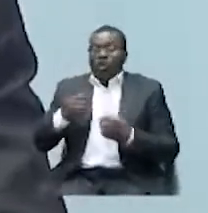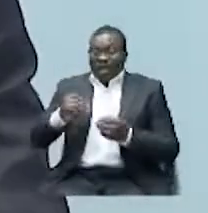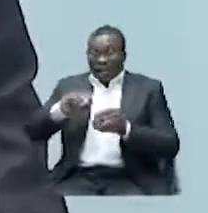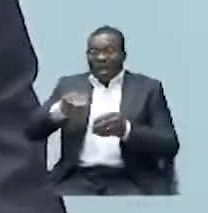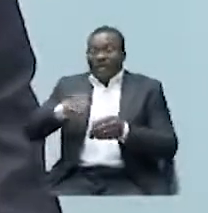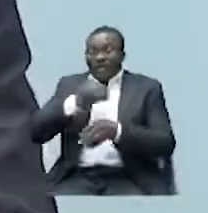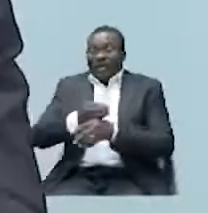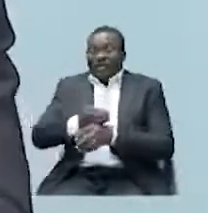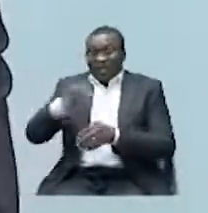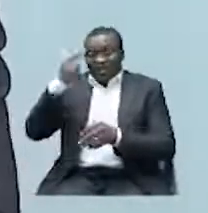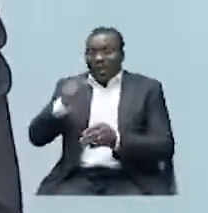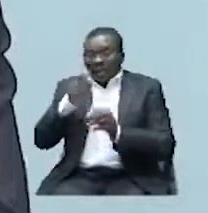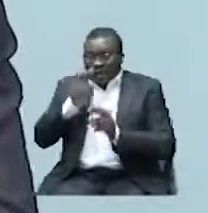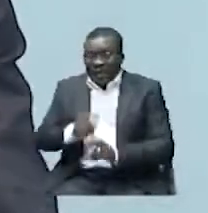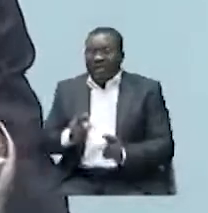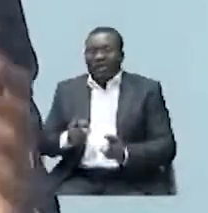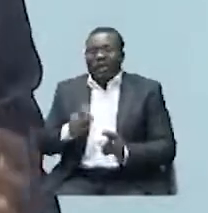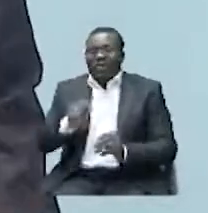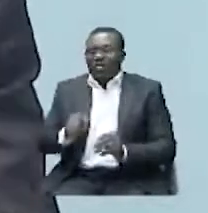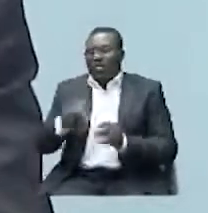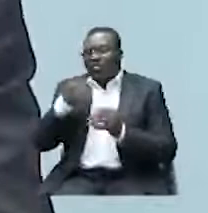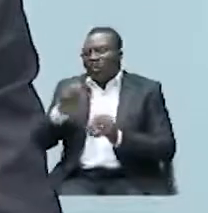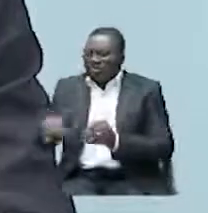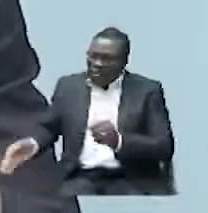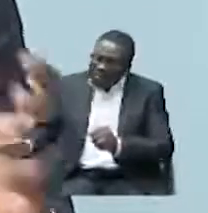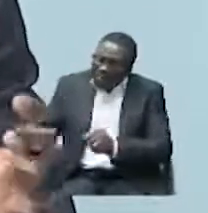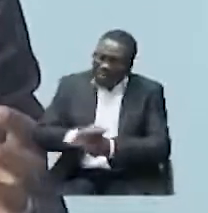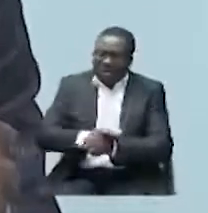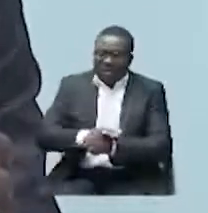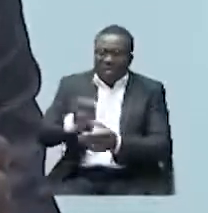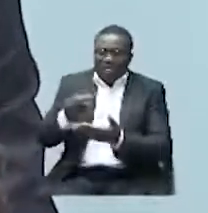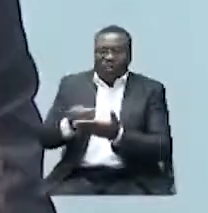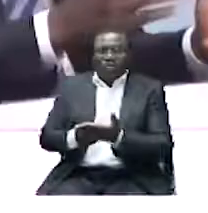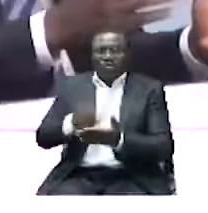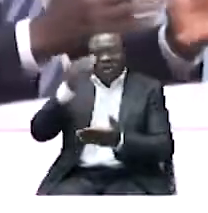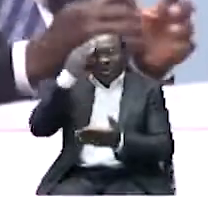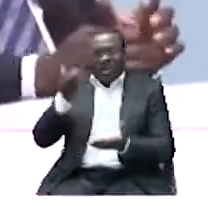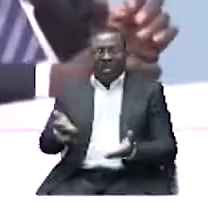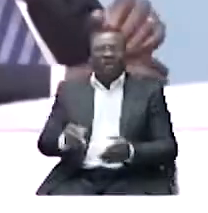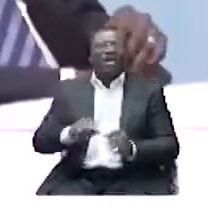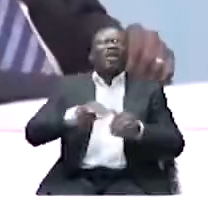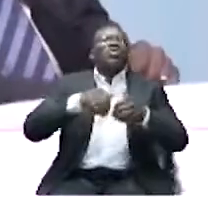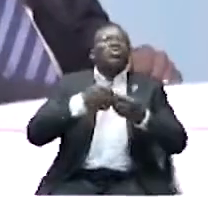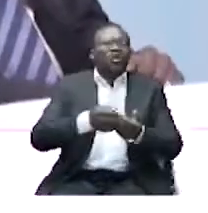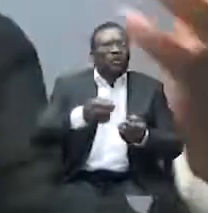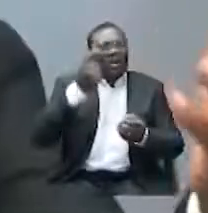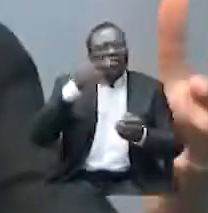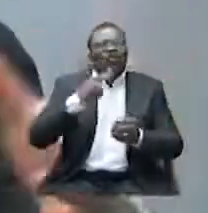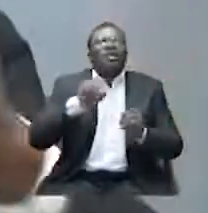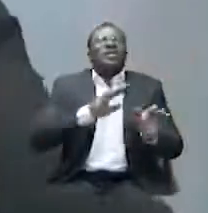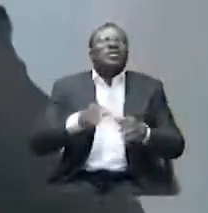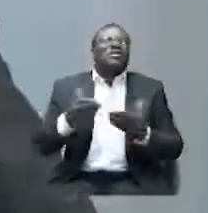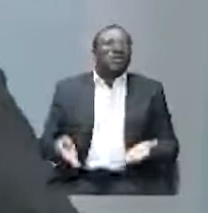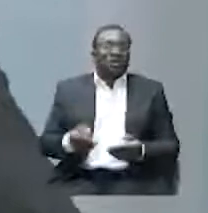nous pouvons mobiliser les financements nécessaires qu'il faut pour compléter nos ressources propres qui devraient aussi connaître une progression. Concrètement, comment vous comptez le faire? Parce qu'on a vu des